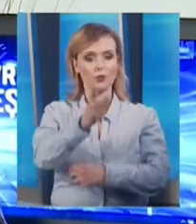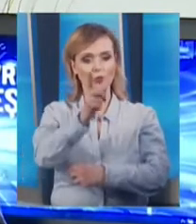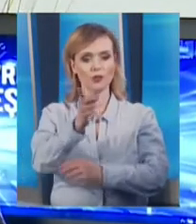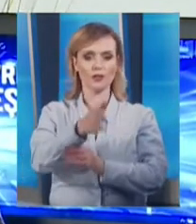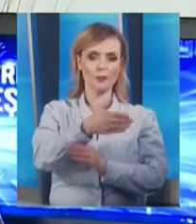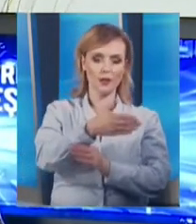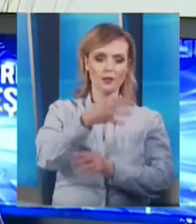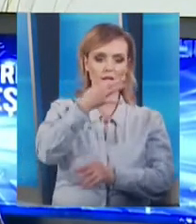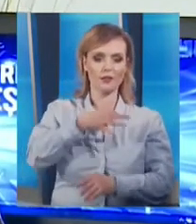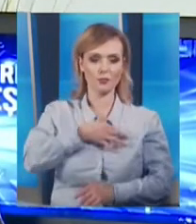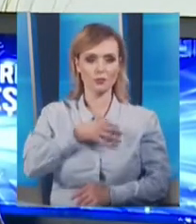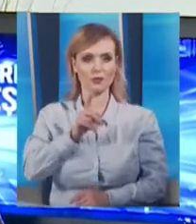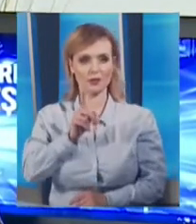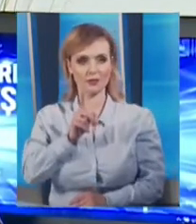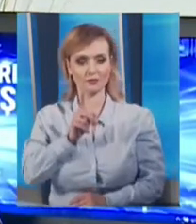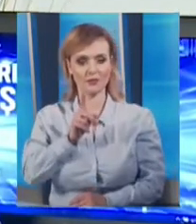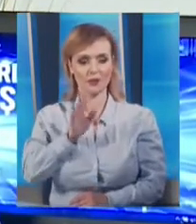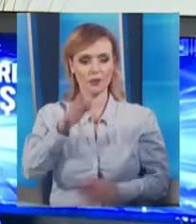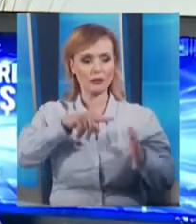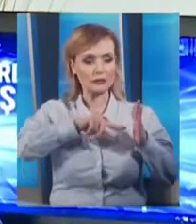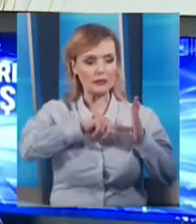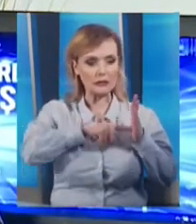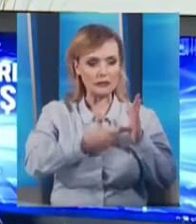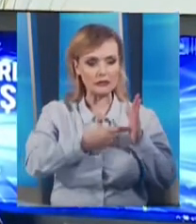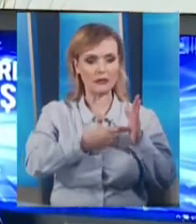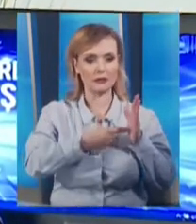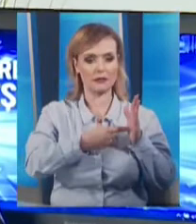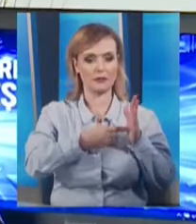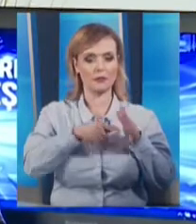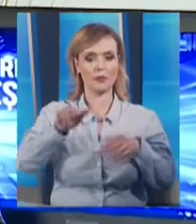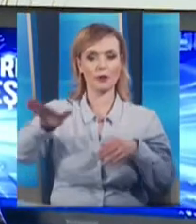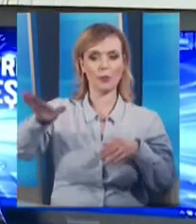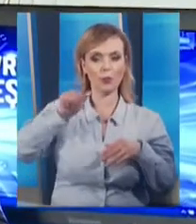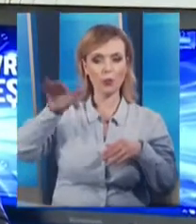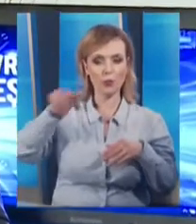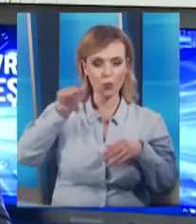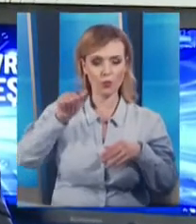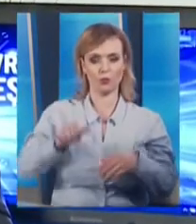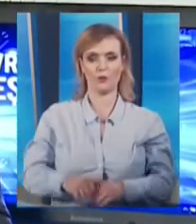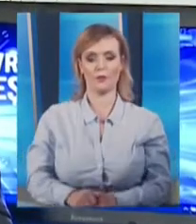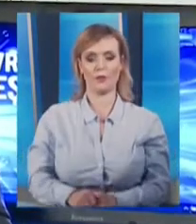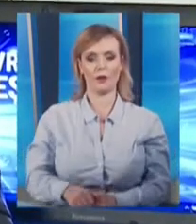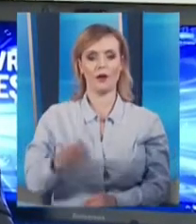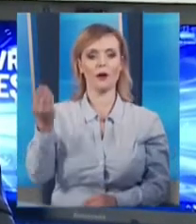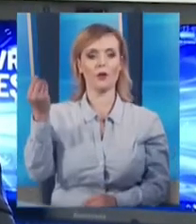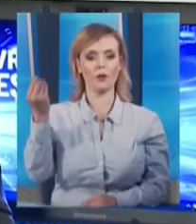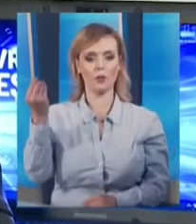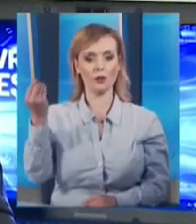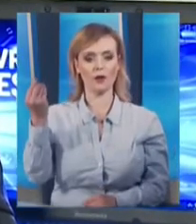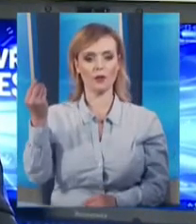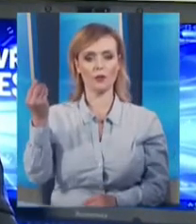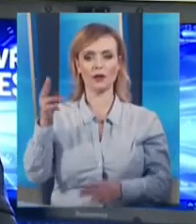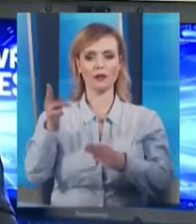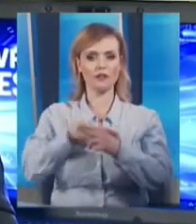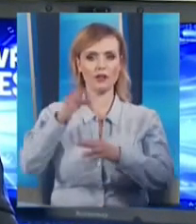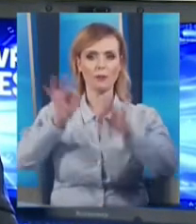a spus că va insista pe împrumuturi sau pe bani fără dobândă și așa